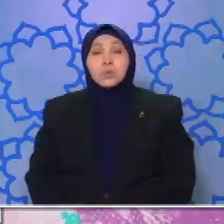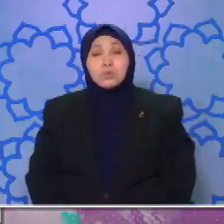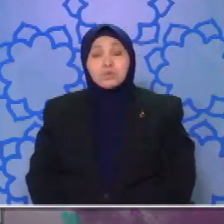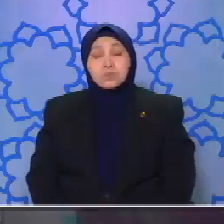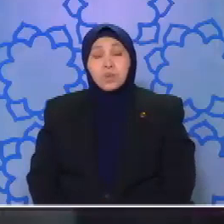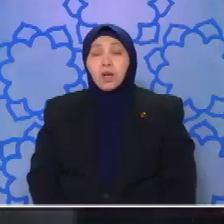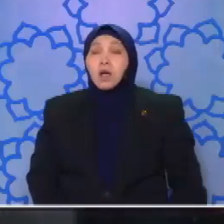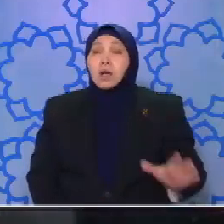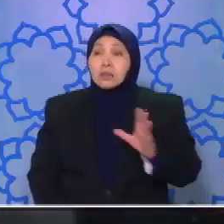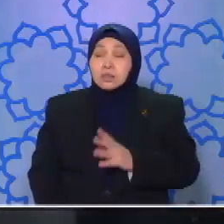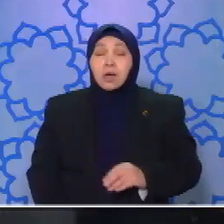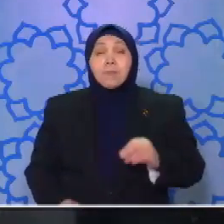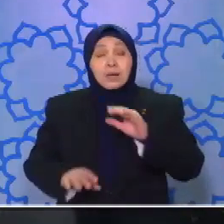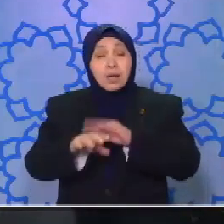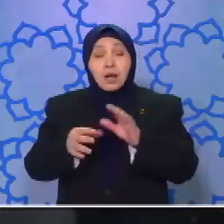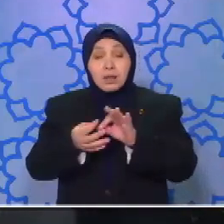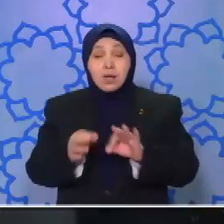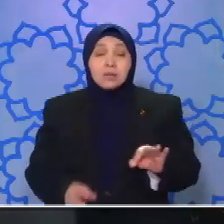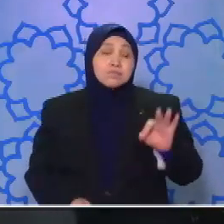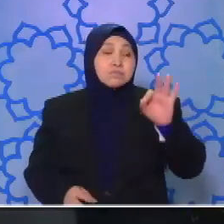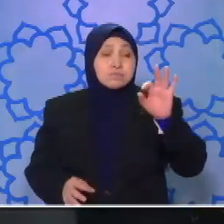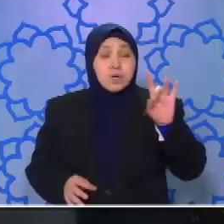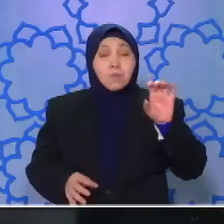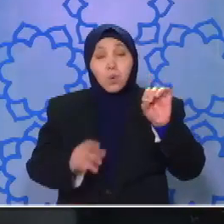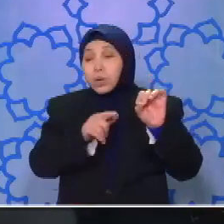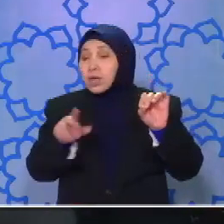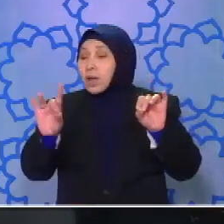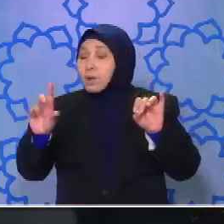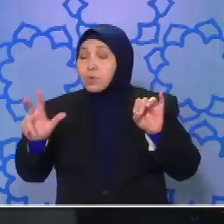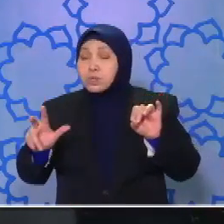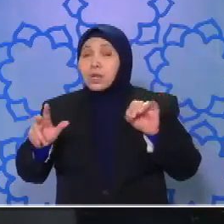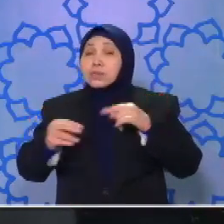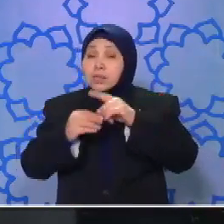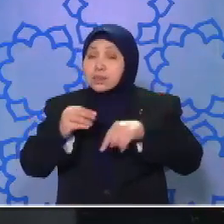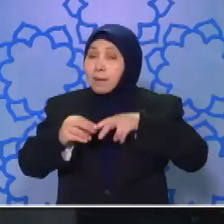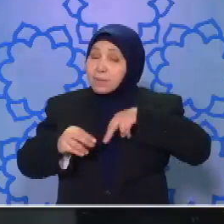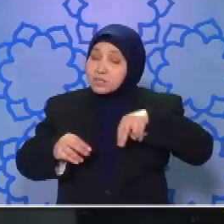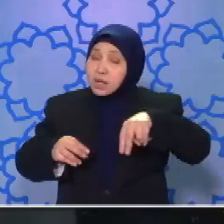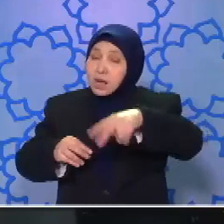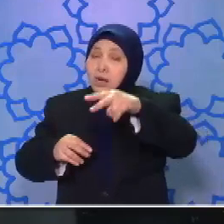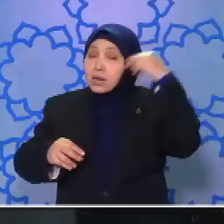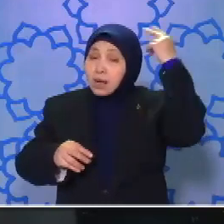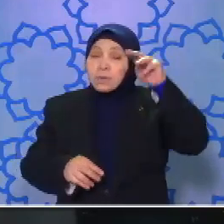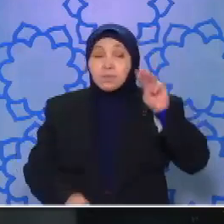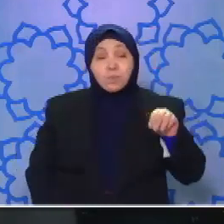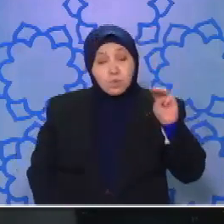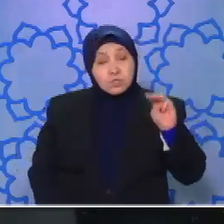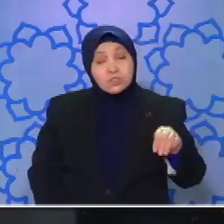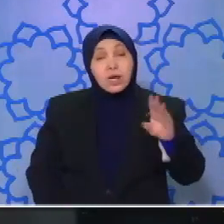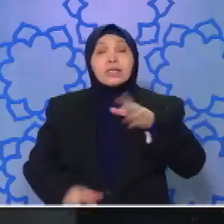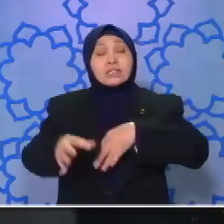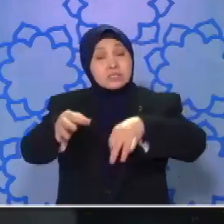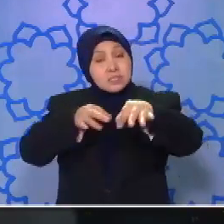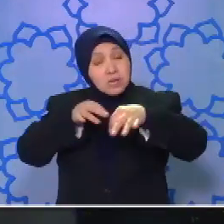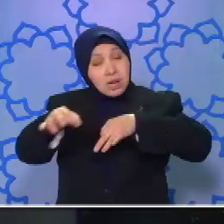العظيم. Surah Al-Azim ayat 80 hingga 83 menyambung kepada kisah perjalanan Nabi Musa. Nabi Musa dijelaskan